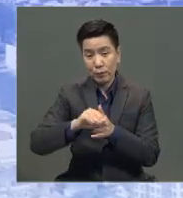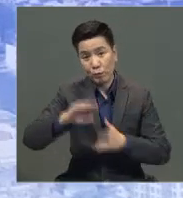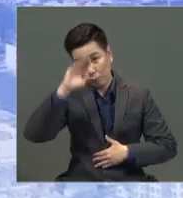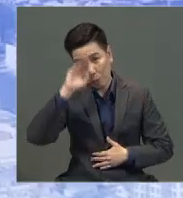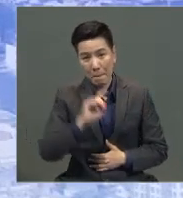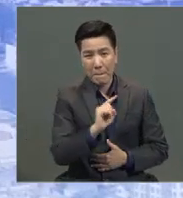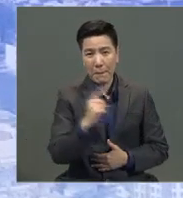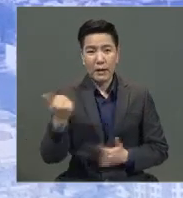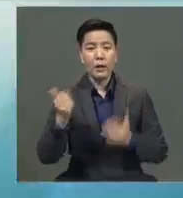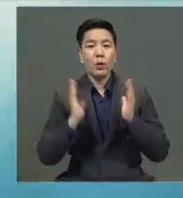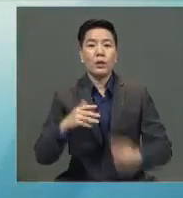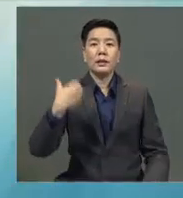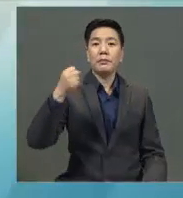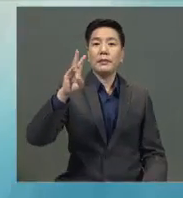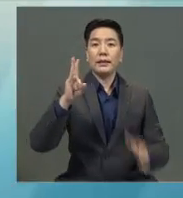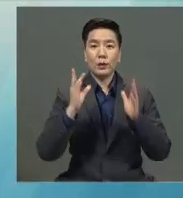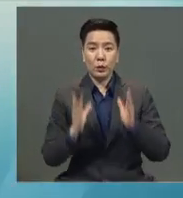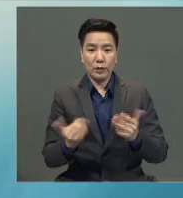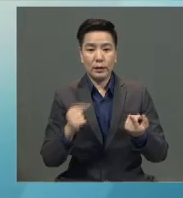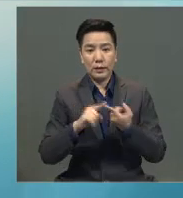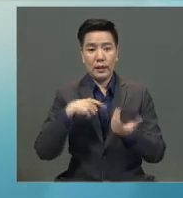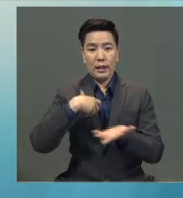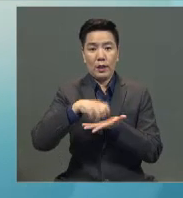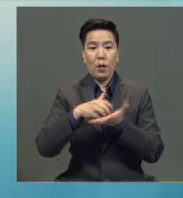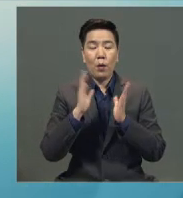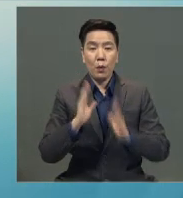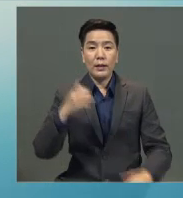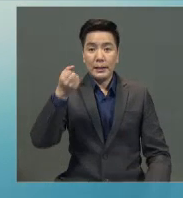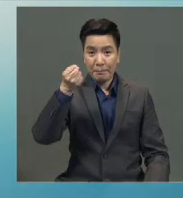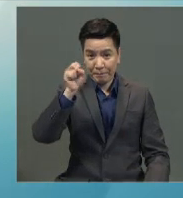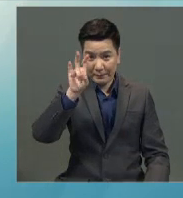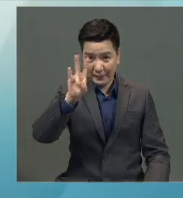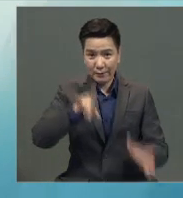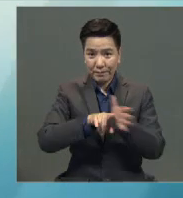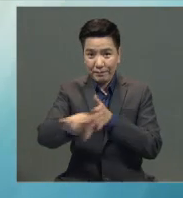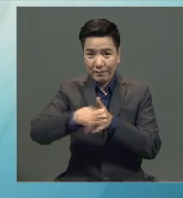มีตัวเลขวันนี้ที่พบเป็นผู้ป่วยอะไรใหม่17รายครับเป็นนำเรียนว่า 17